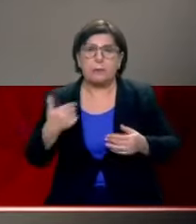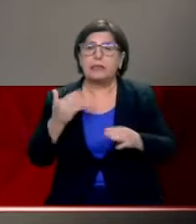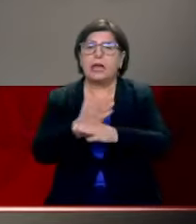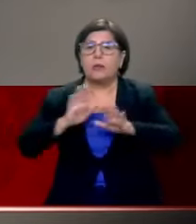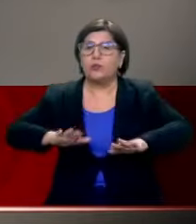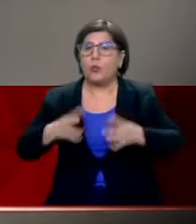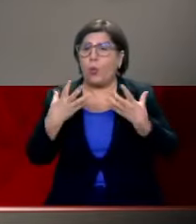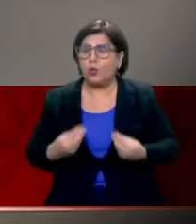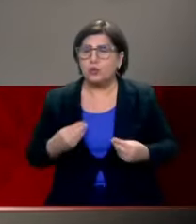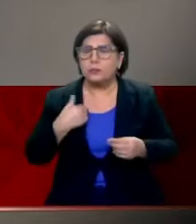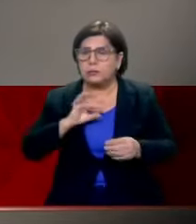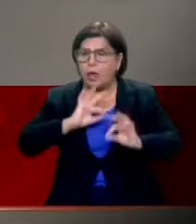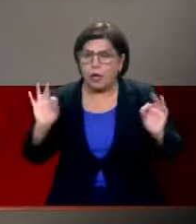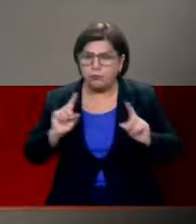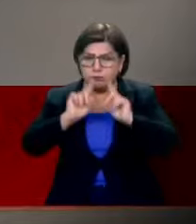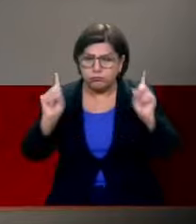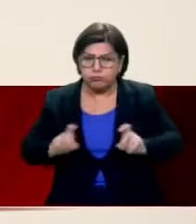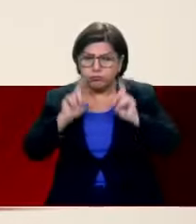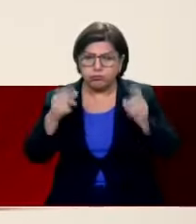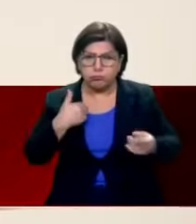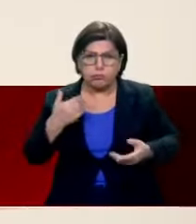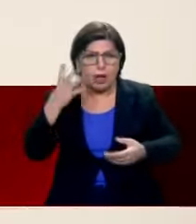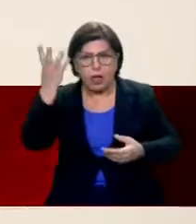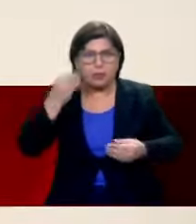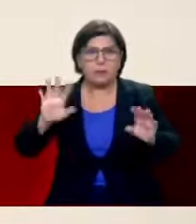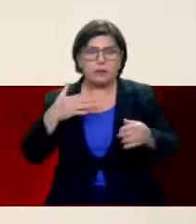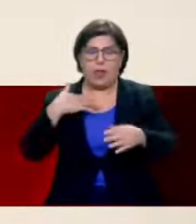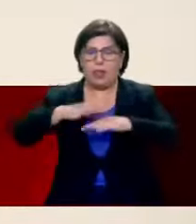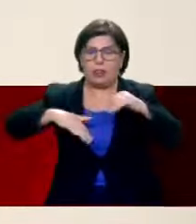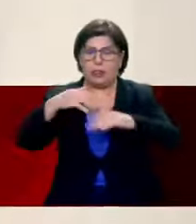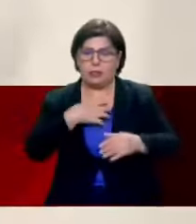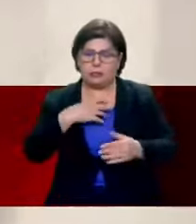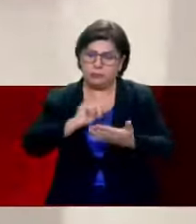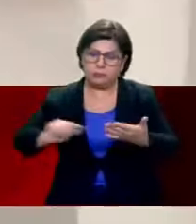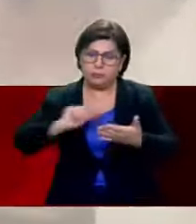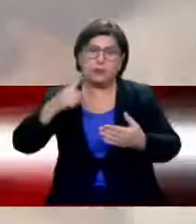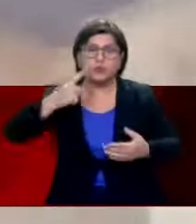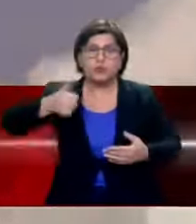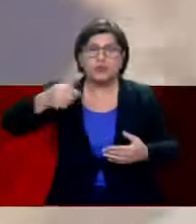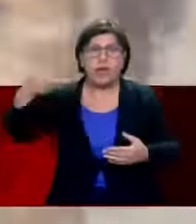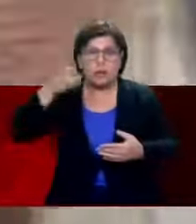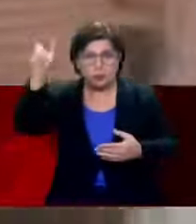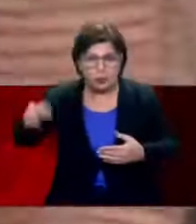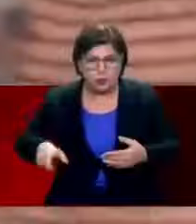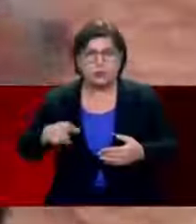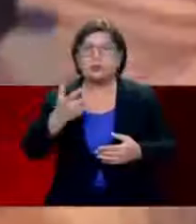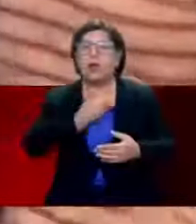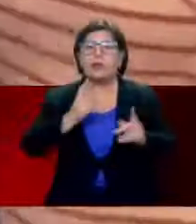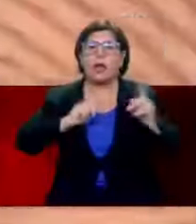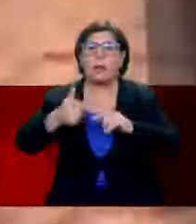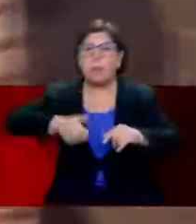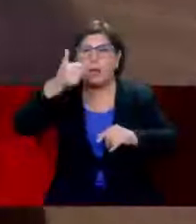neden burada olduğumu bir türlü kendime izah edemiyorum. Kendi el yazısıyla Cumhurbaşkanı Erdoğan ve Adalet Bakanı'na da mektup yazmış